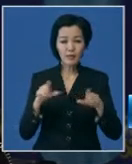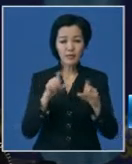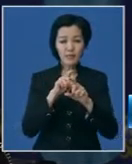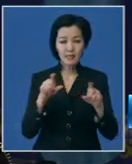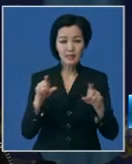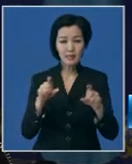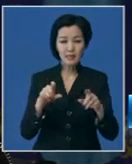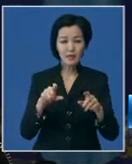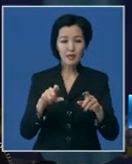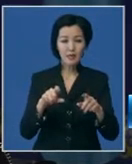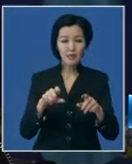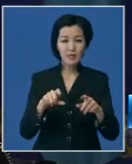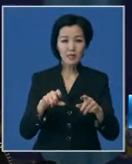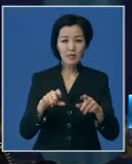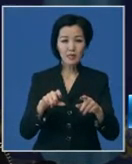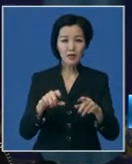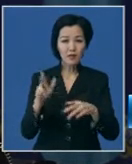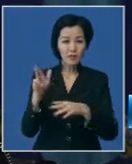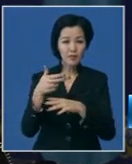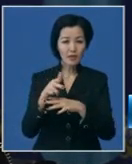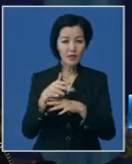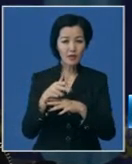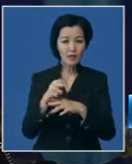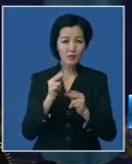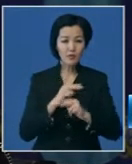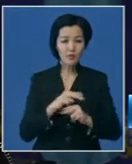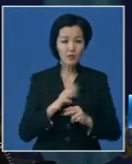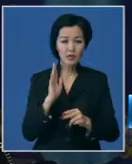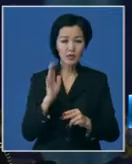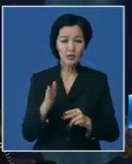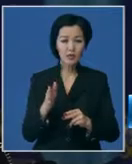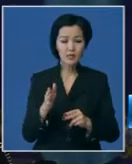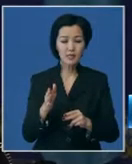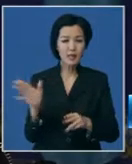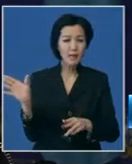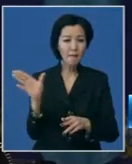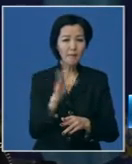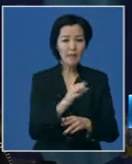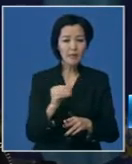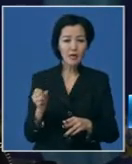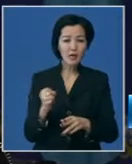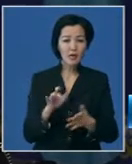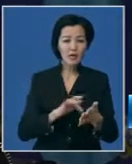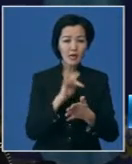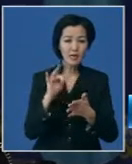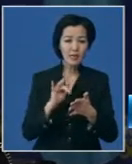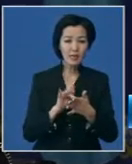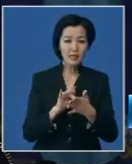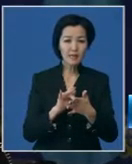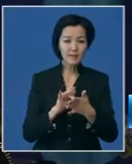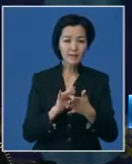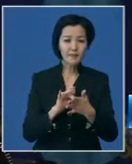нелерге сондай жаңағы бейне бақылау орнату жұмыстарын жүргізіп жатырмыз. И барлық аудандарда, қалаларда